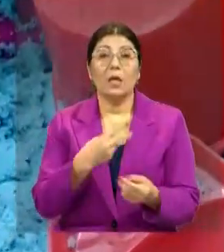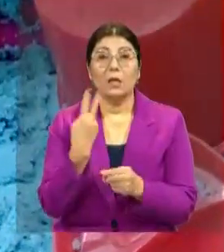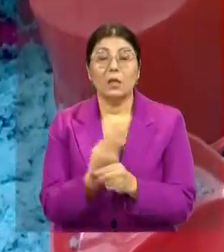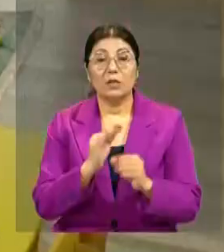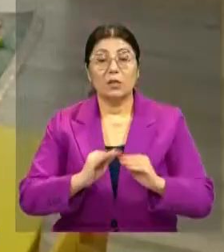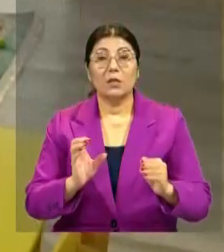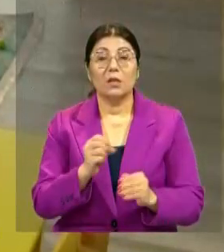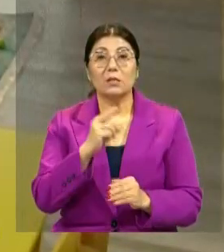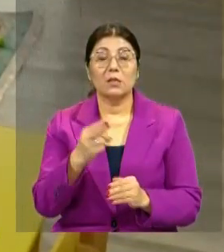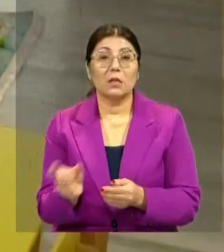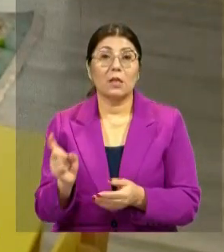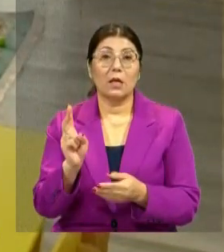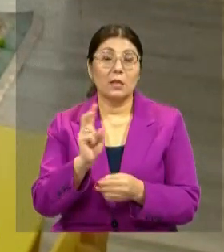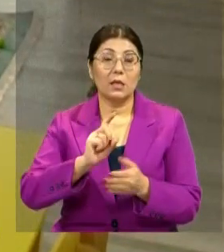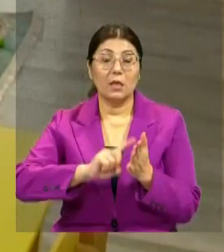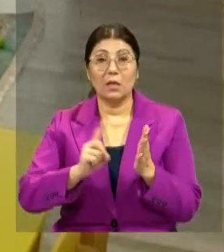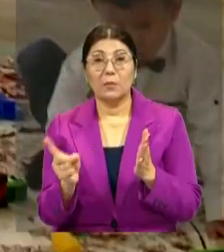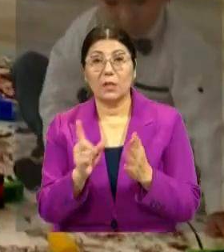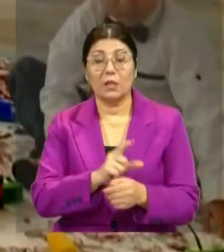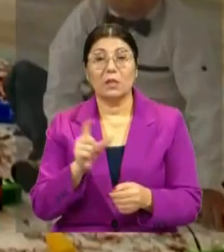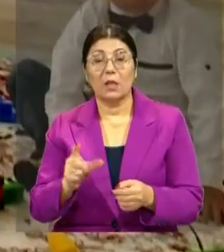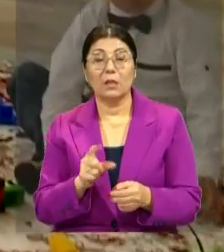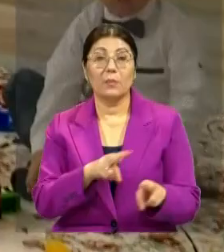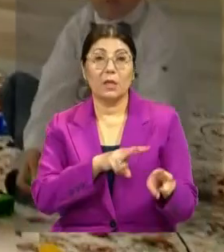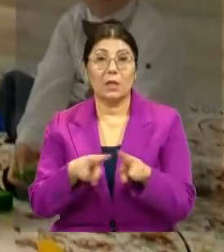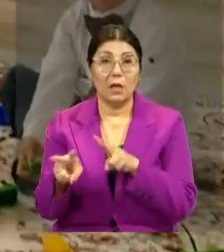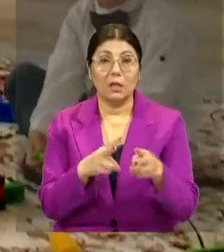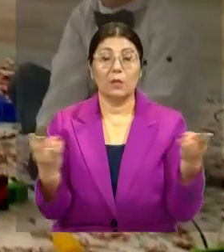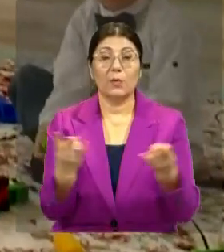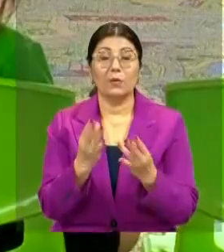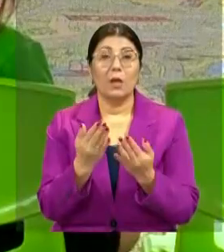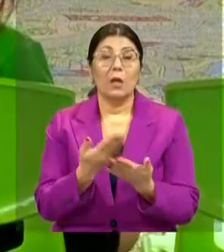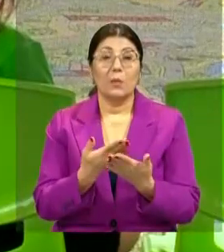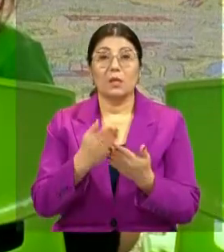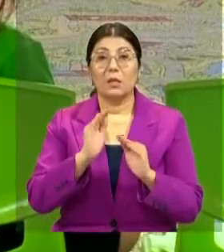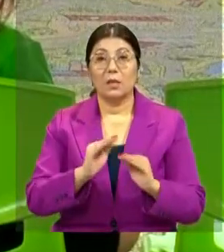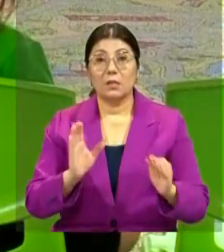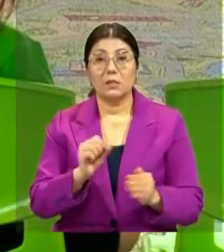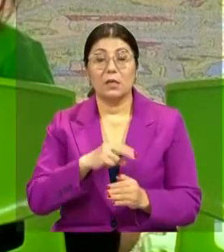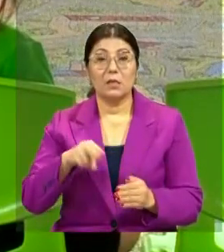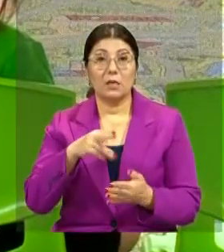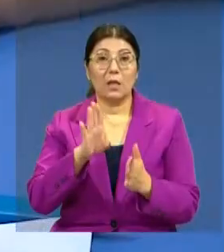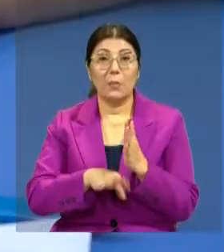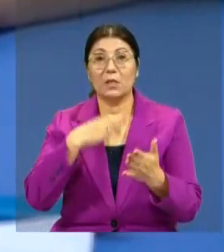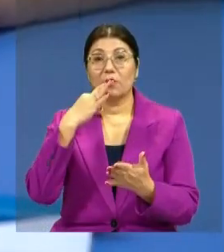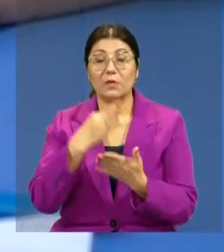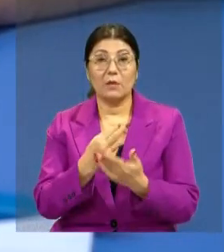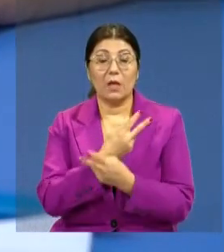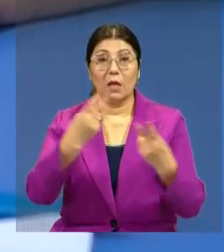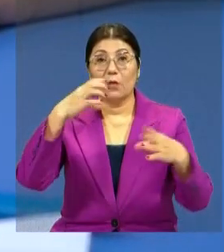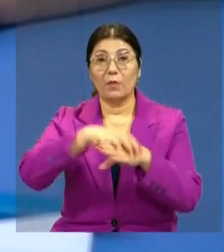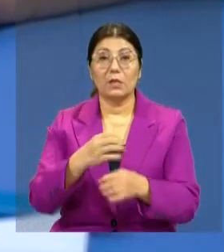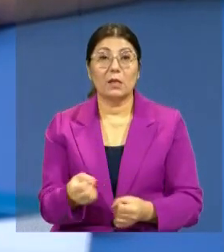балабақшаға келіп кеткен адамдарды қадағалауды реттеу қажет. Егер балабақша тәрбиеленушілер мүшелеріне немқұрайлы қарау фактілері